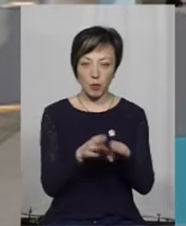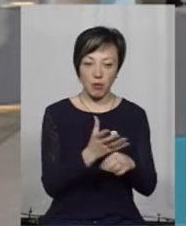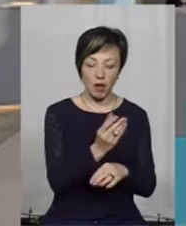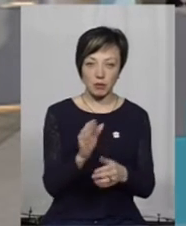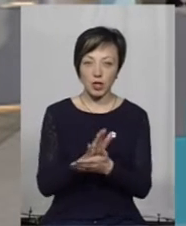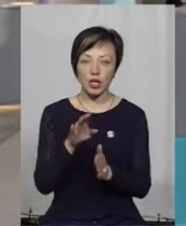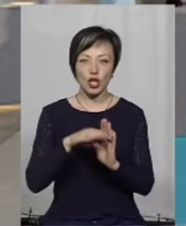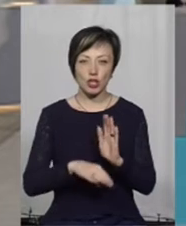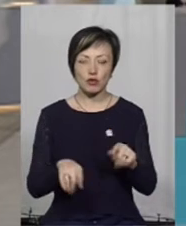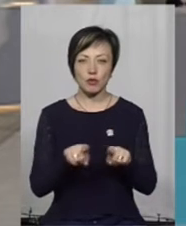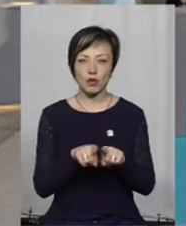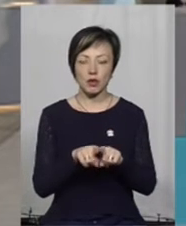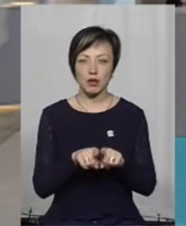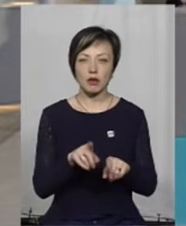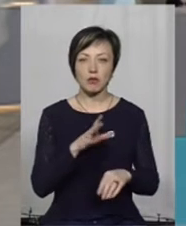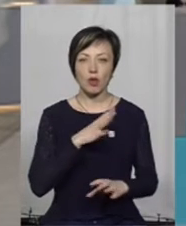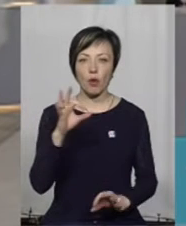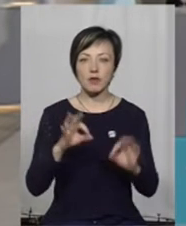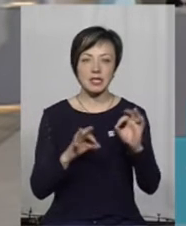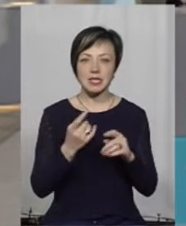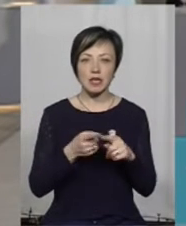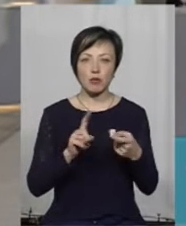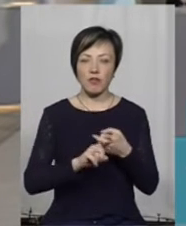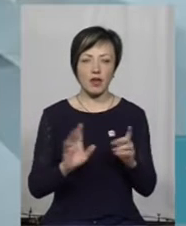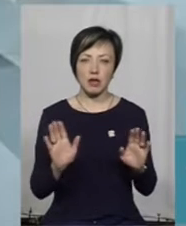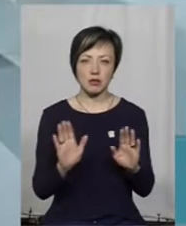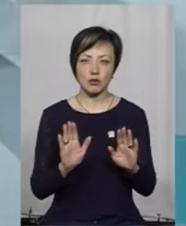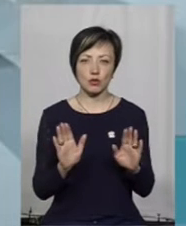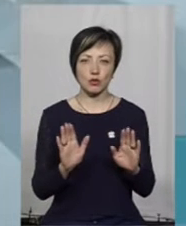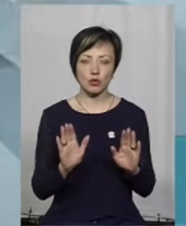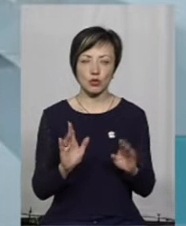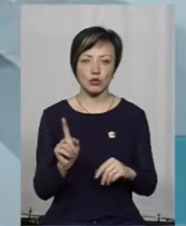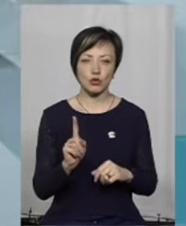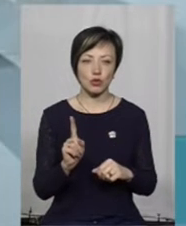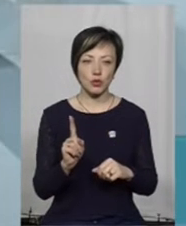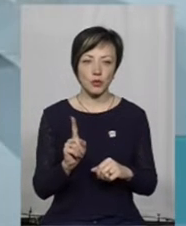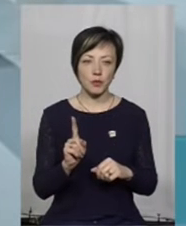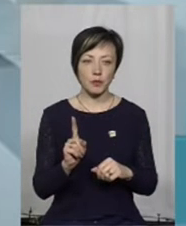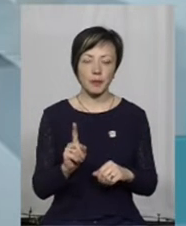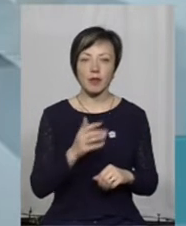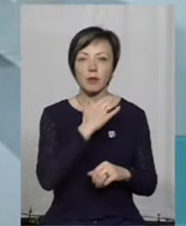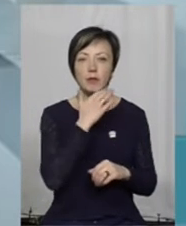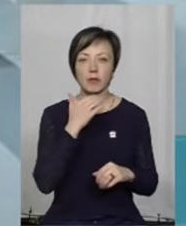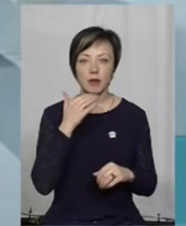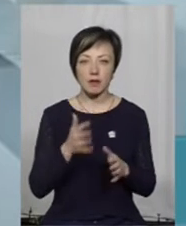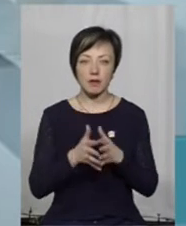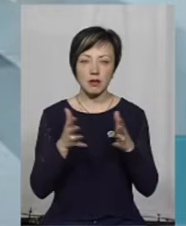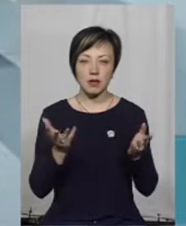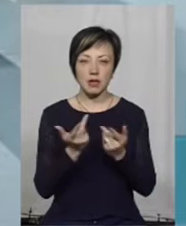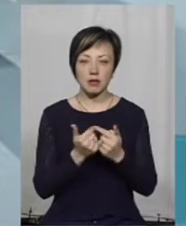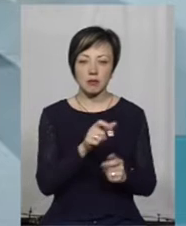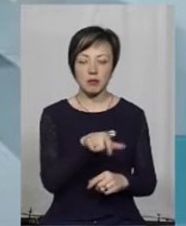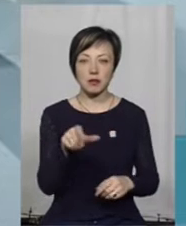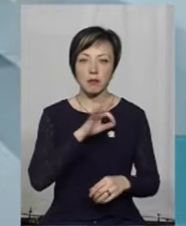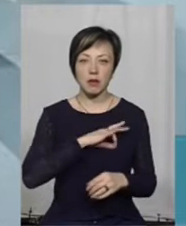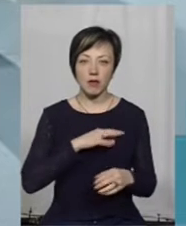2,76. Найгірші були такі коефіцієнти, це не пов'язано тільки з тим, що велика кількість